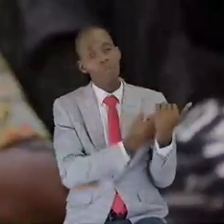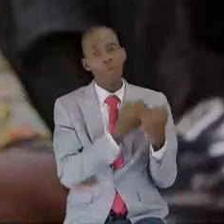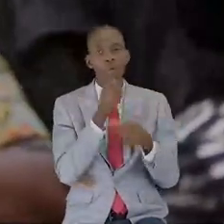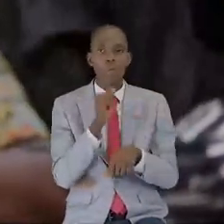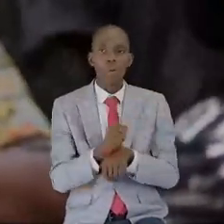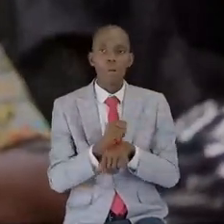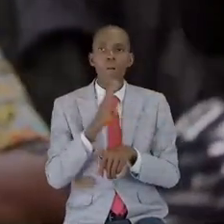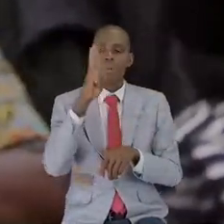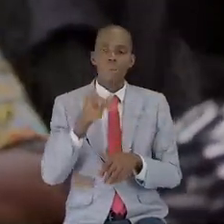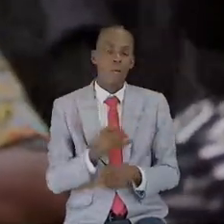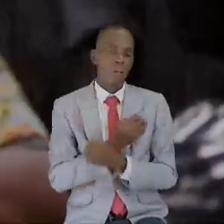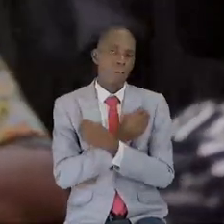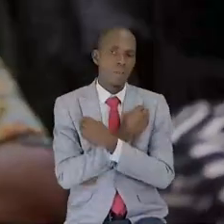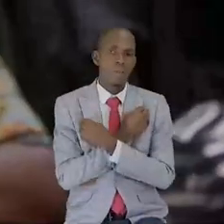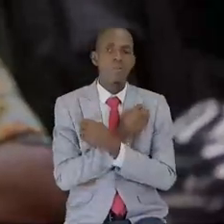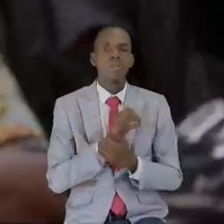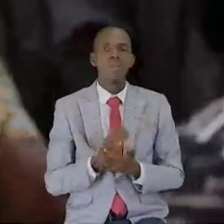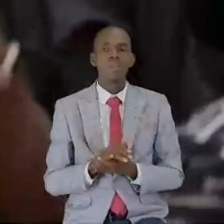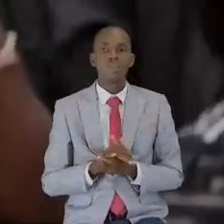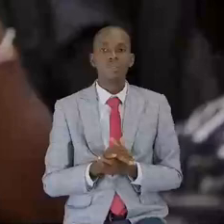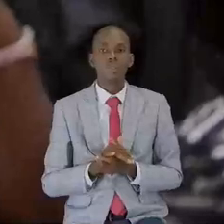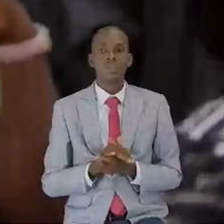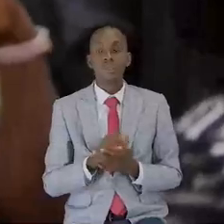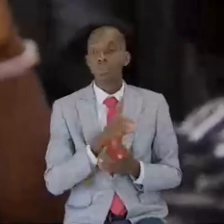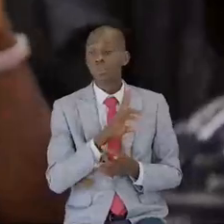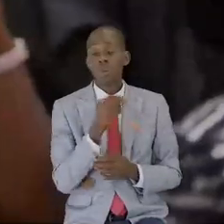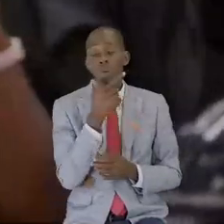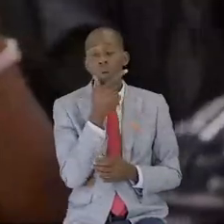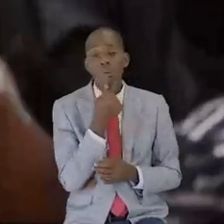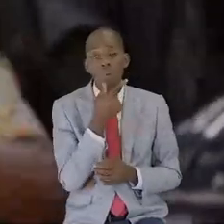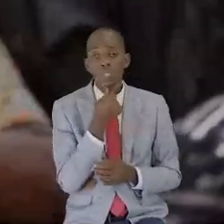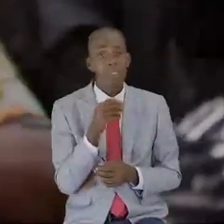agit par l'amour. Pas de prétention.